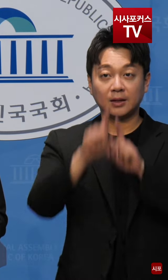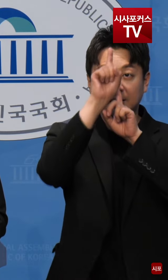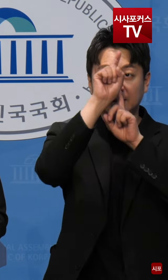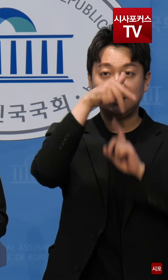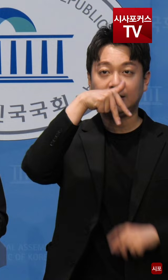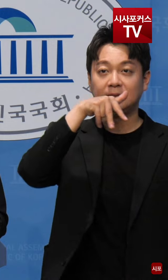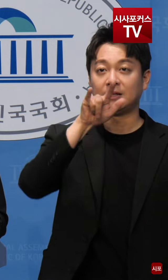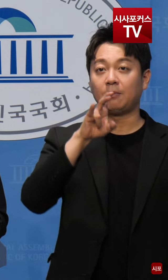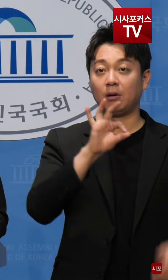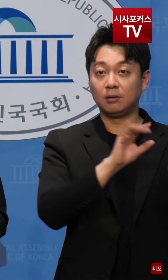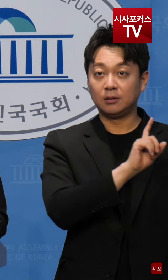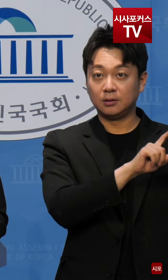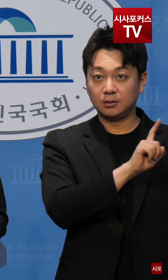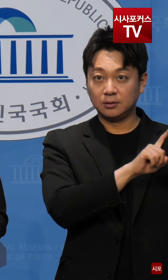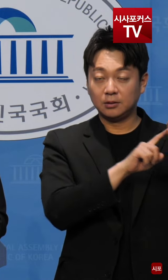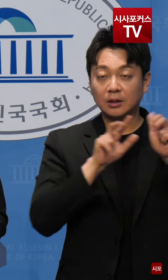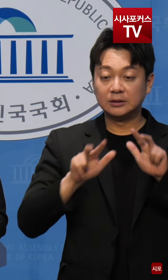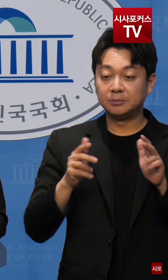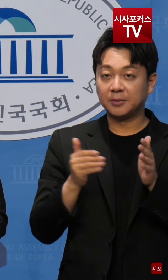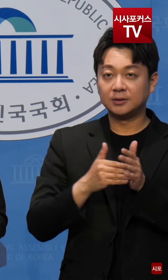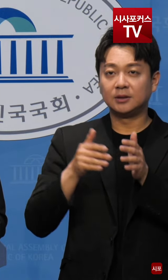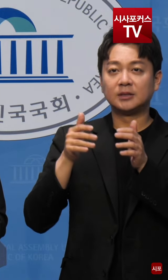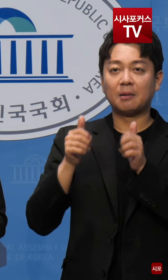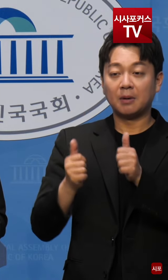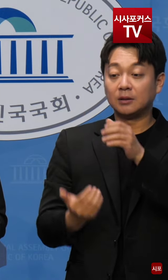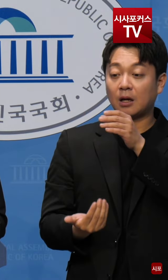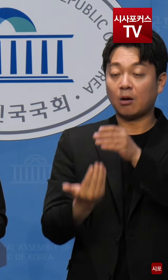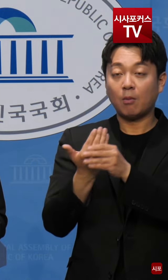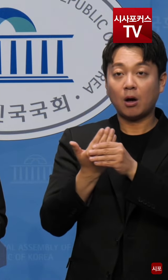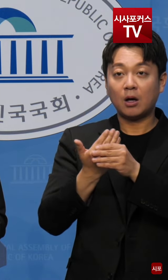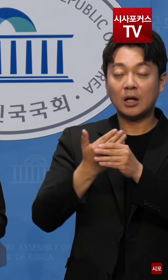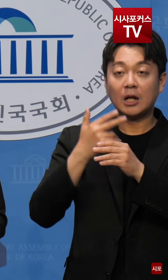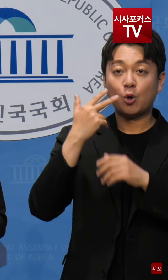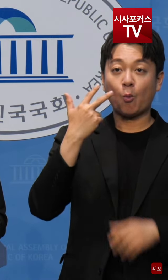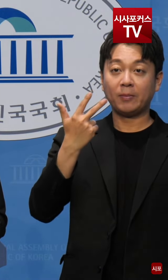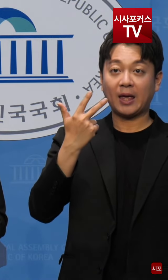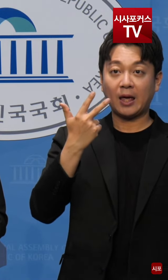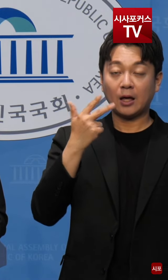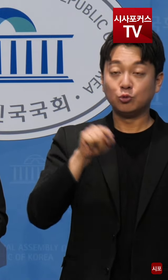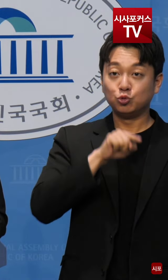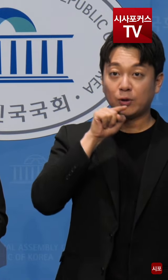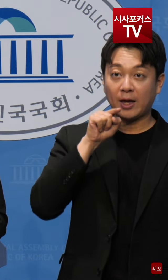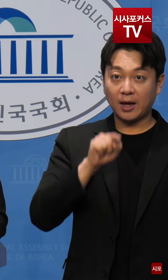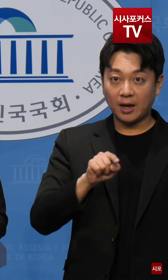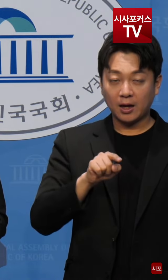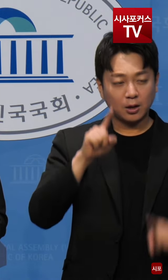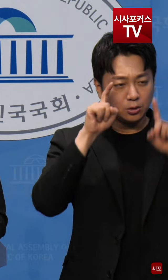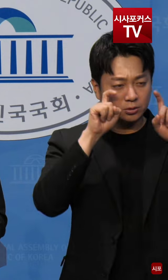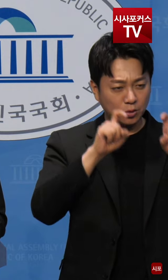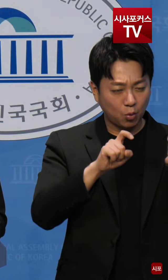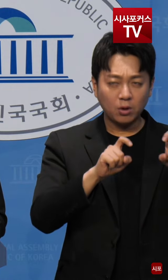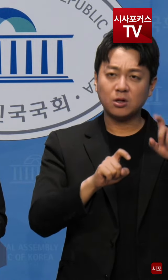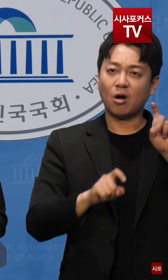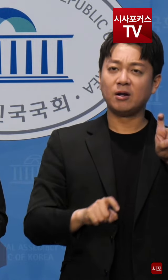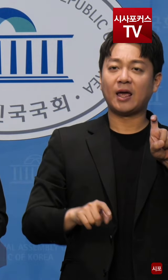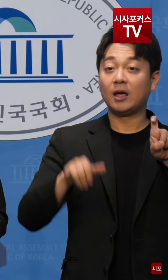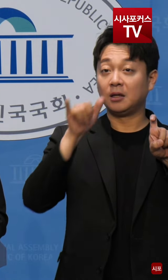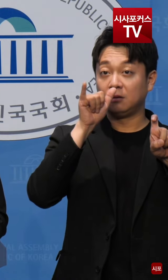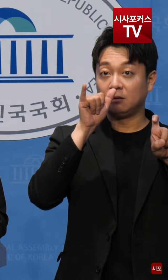대표는 7개 사건에서 10개의 혐의를 받고 있는 피의자 신분이면서도